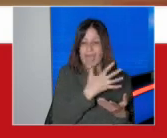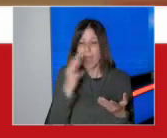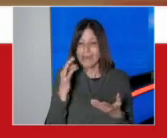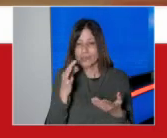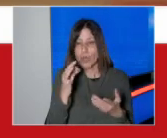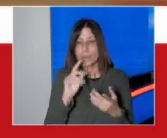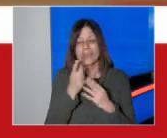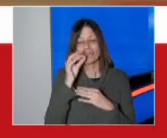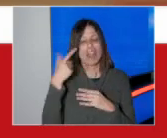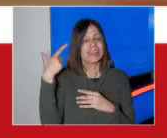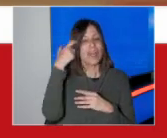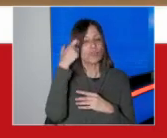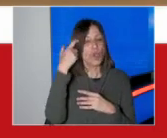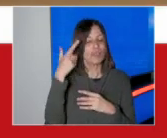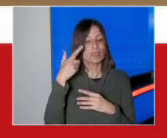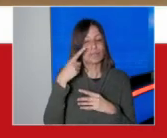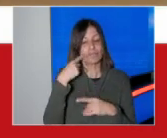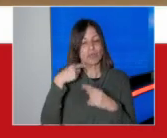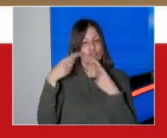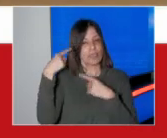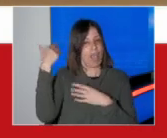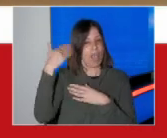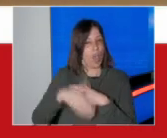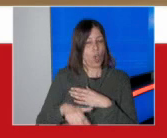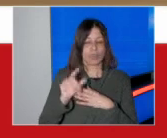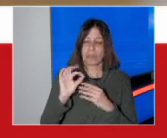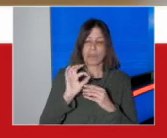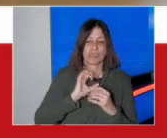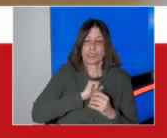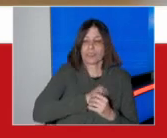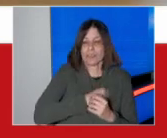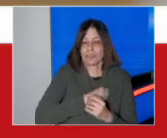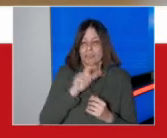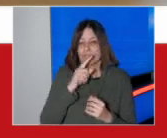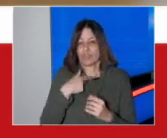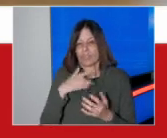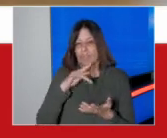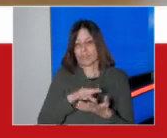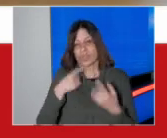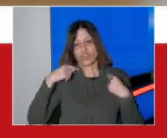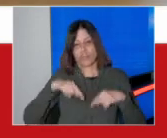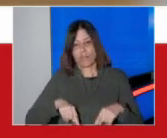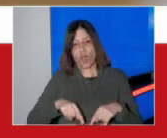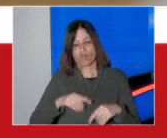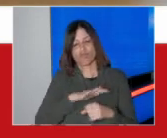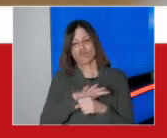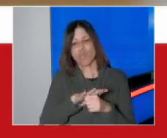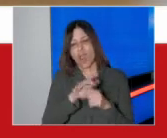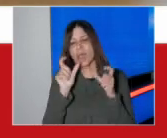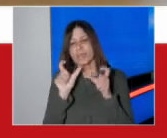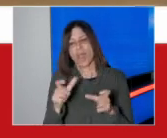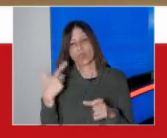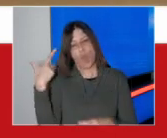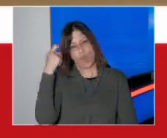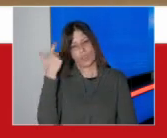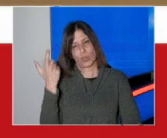מקרי התאבדויות היו בשנה האחרונה. זה קורע את ליבי כמי שמכהנת כיושבת ראש השדולה למניעת